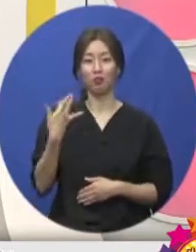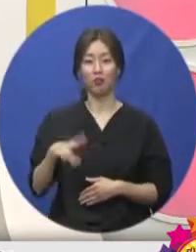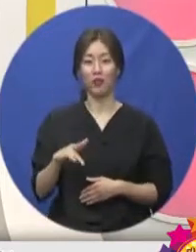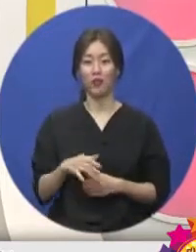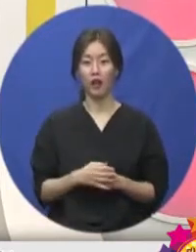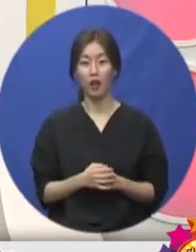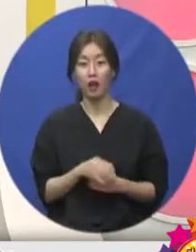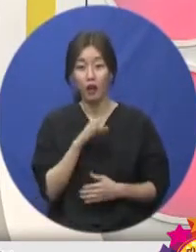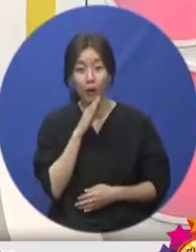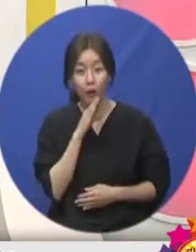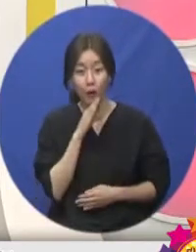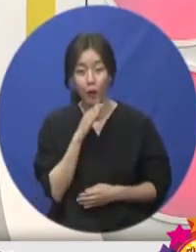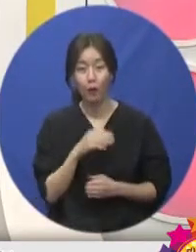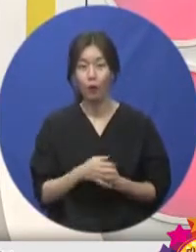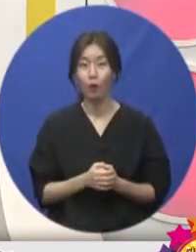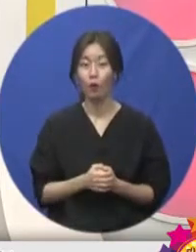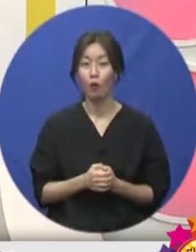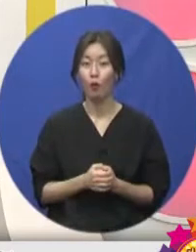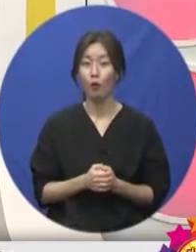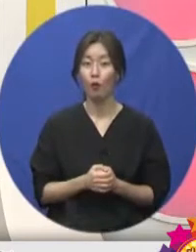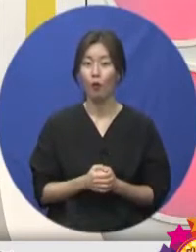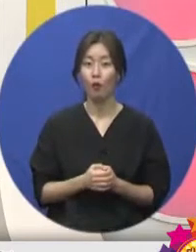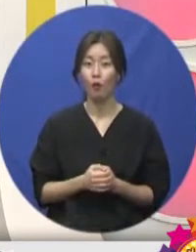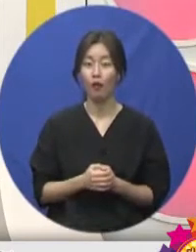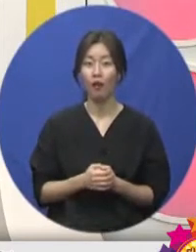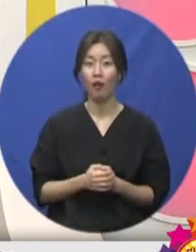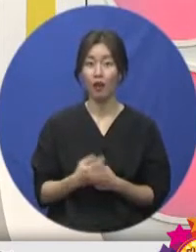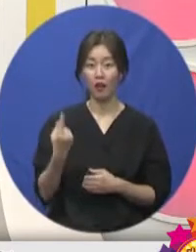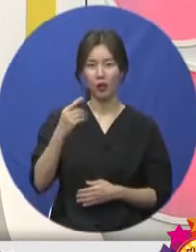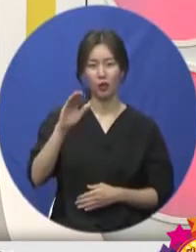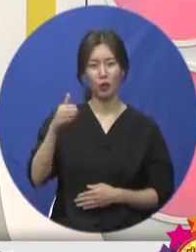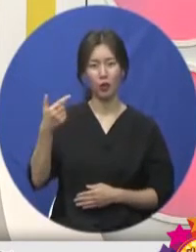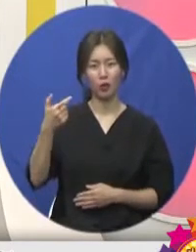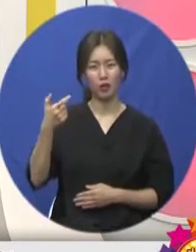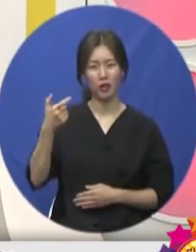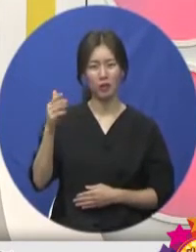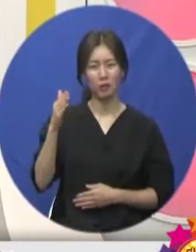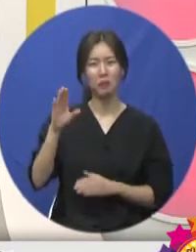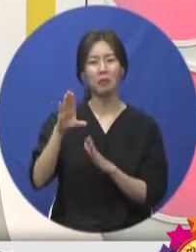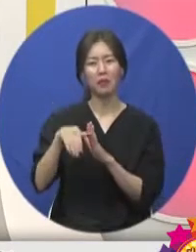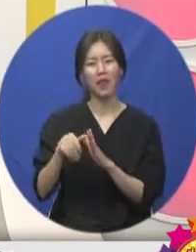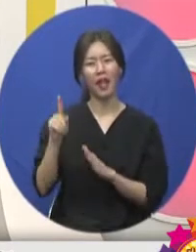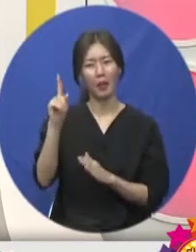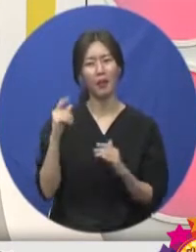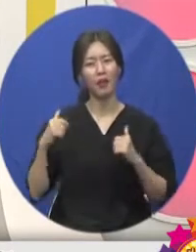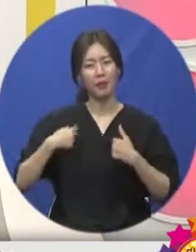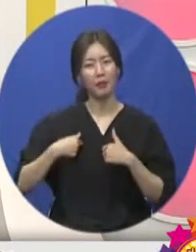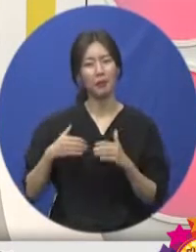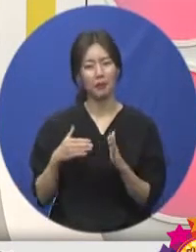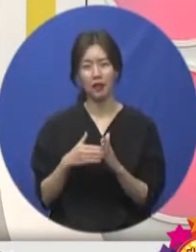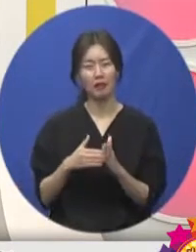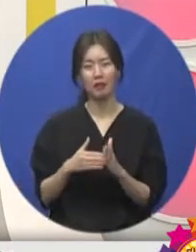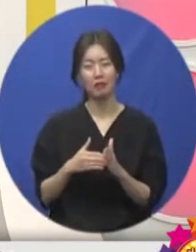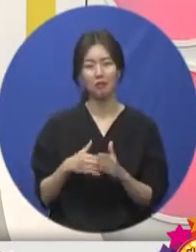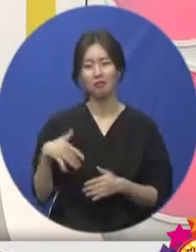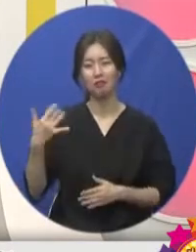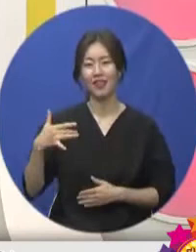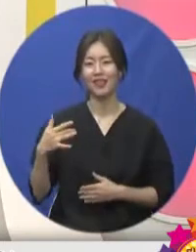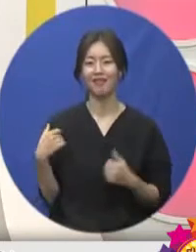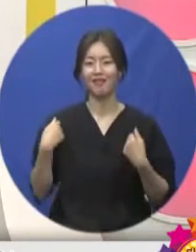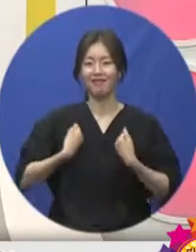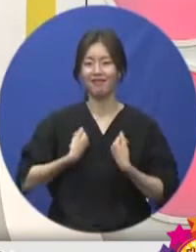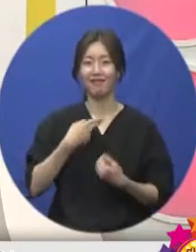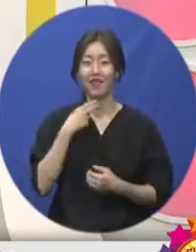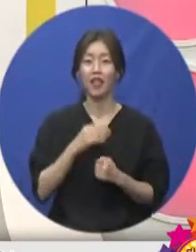진짜? 예. 입으셔야죠. 60년대 입고 아직까지 안 입고 있어요. 야, 건강하신 이야. 거예요. 왜냐면